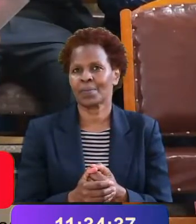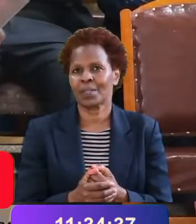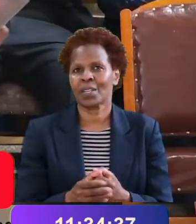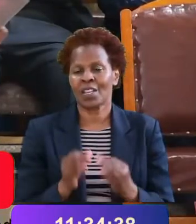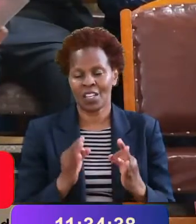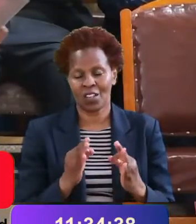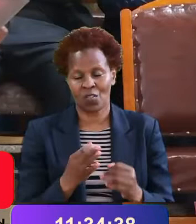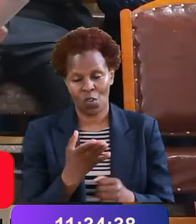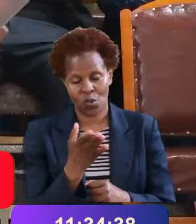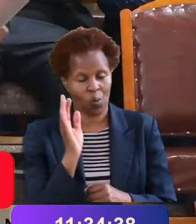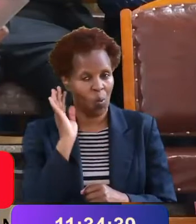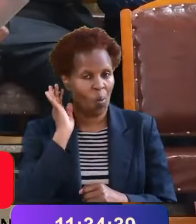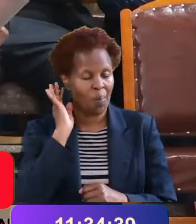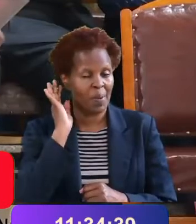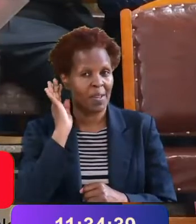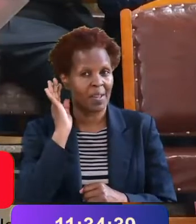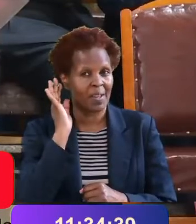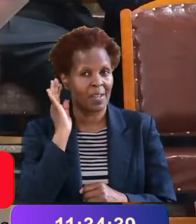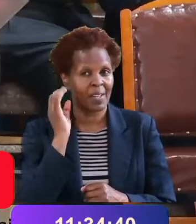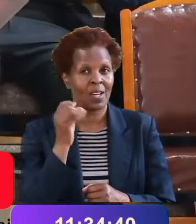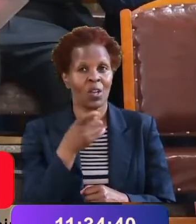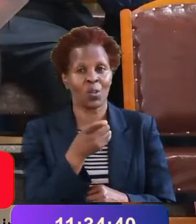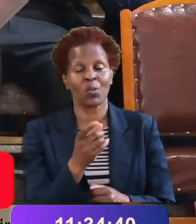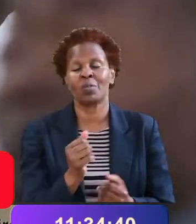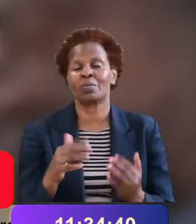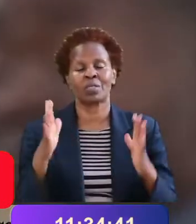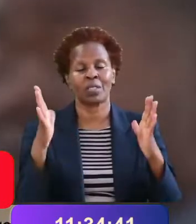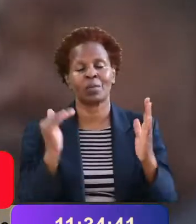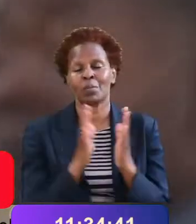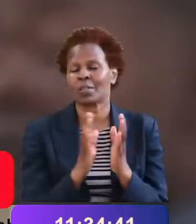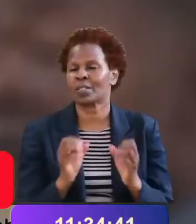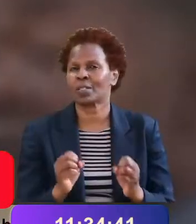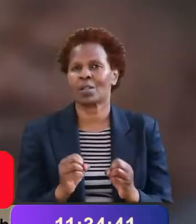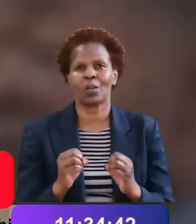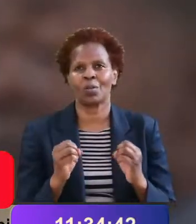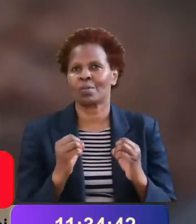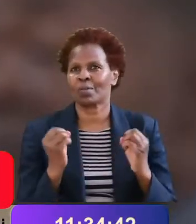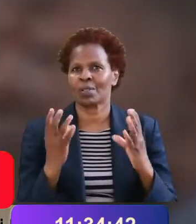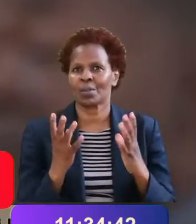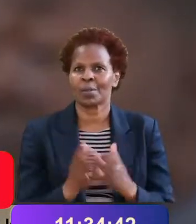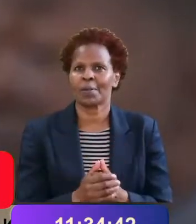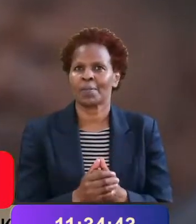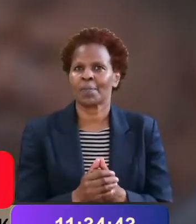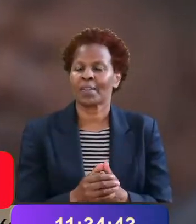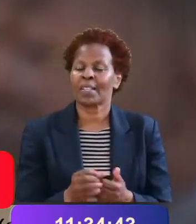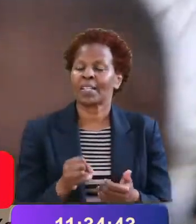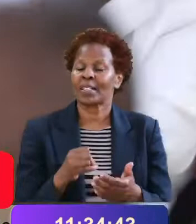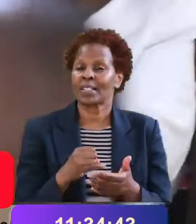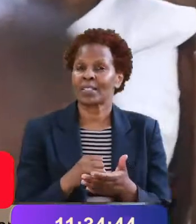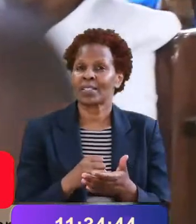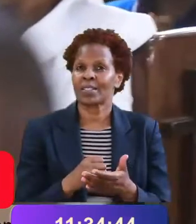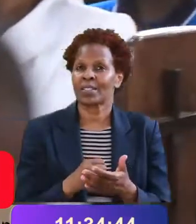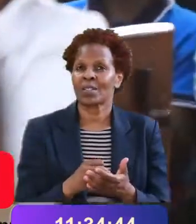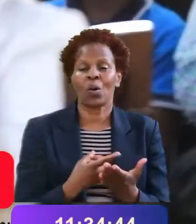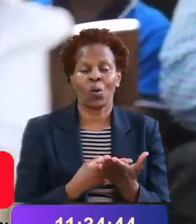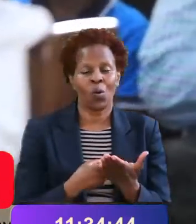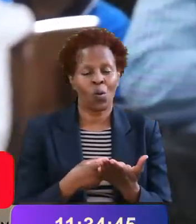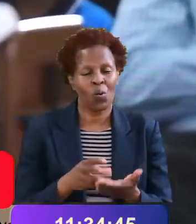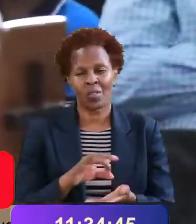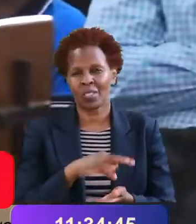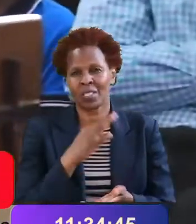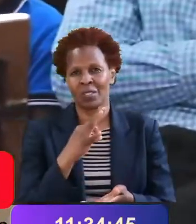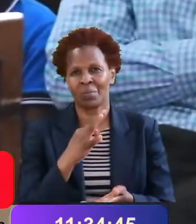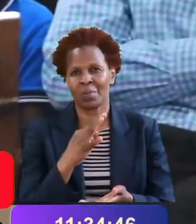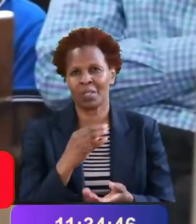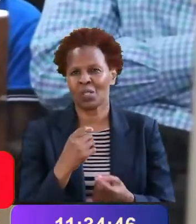ukikubali utakuja kusherehekea. Praise the Lord. Kwa hivyo ni ku Roho Mtakatifu, kwa sababu